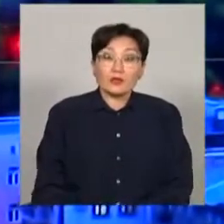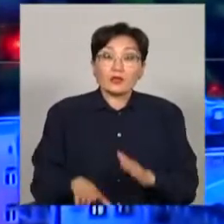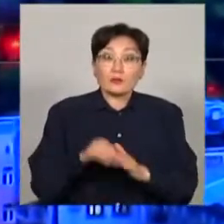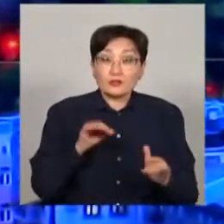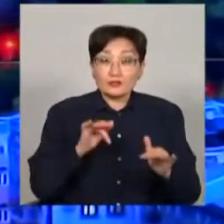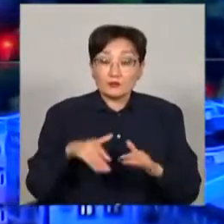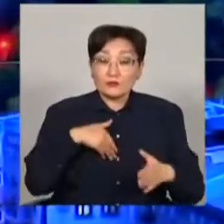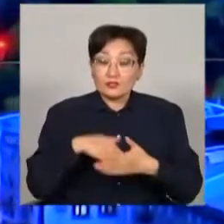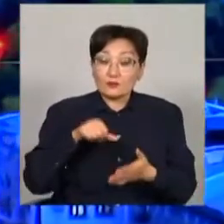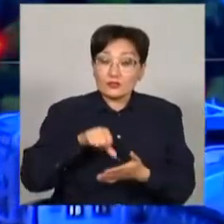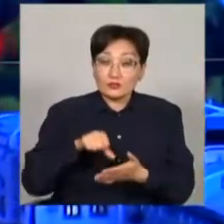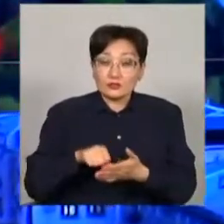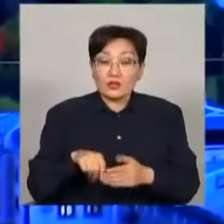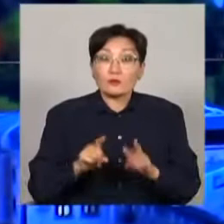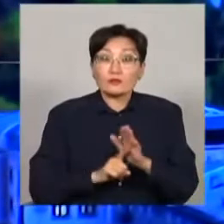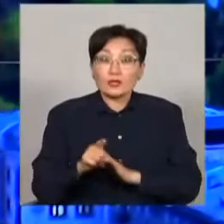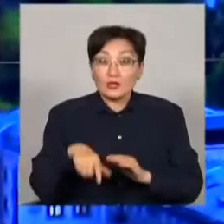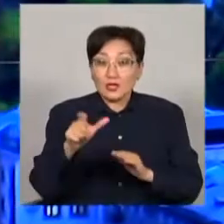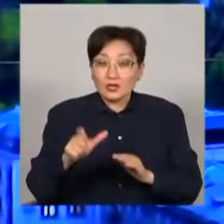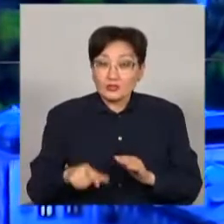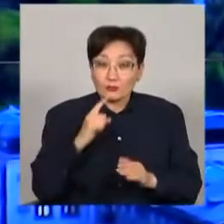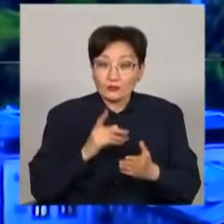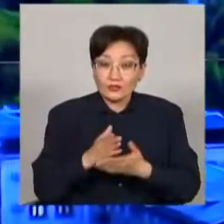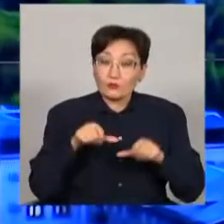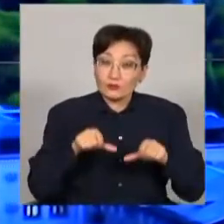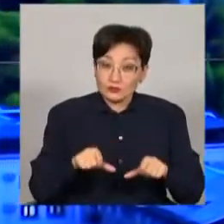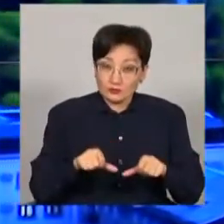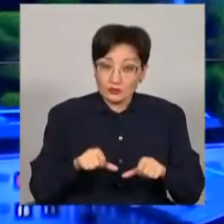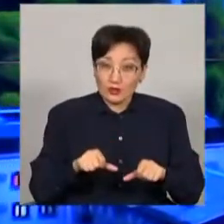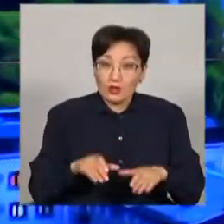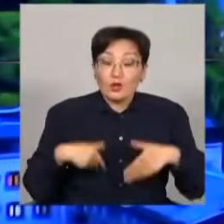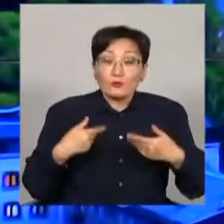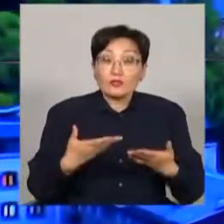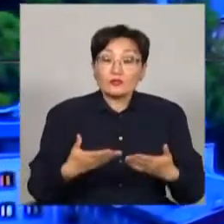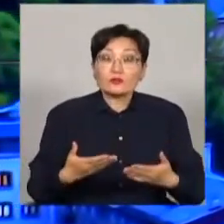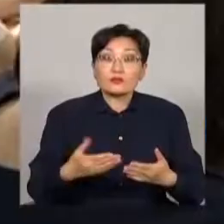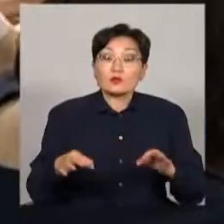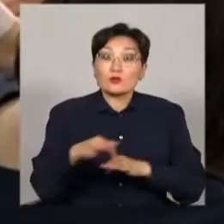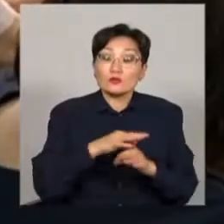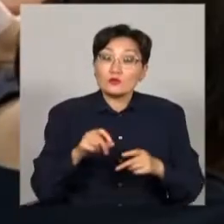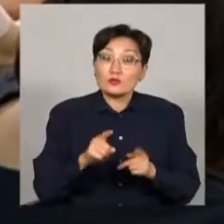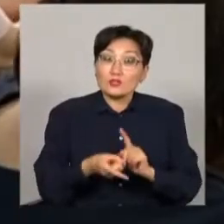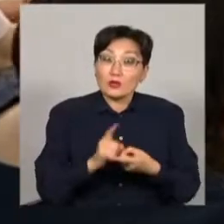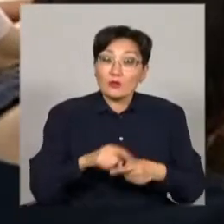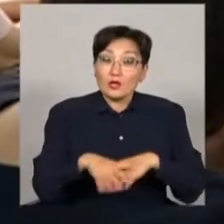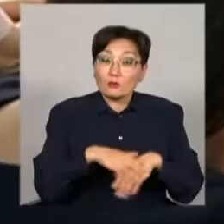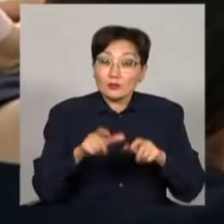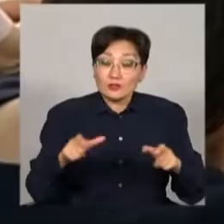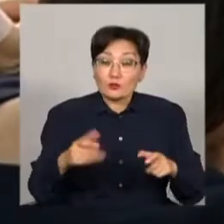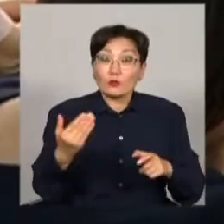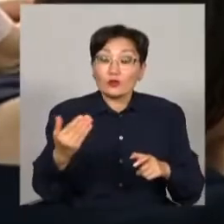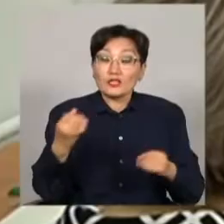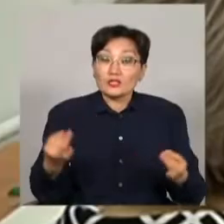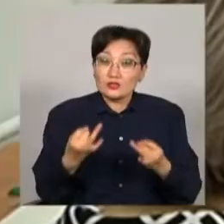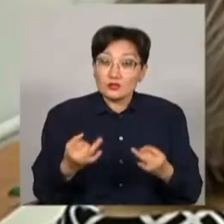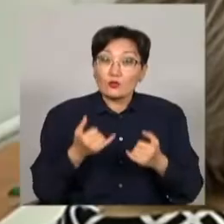Референдумға белсенді атсалысу ең әуелі азаматтардың саяси құқығы. Сондықтан ұсынылатын жобадағы өзгерістер де ел тұрғындарының мүддесі үшін